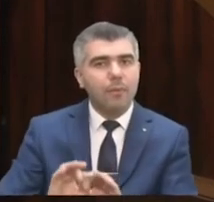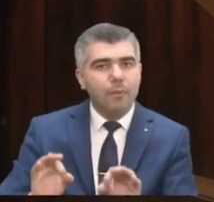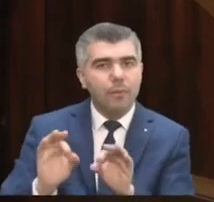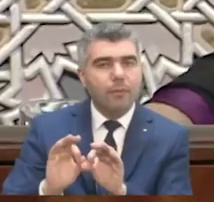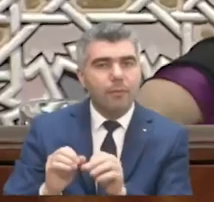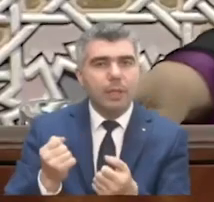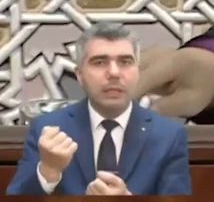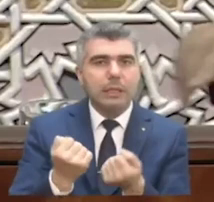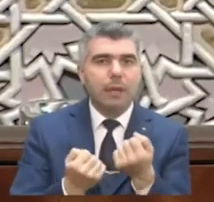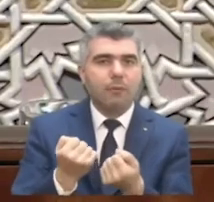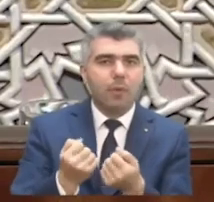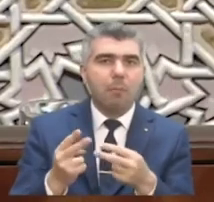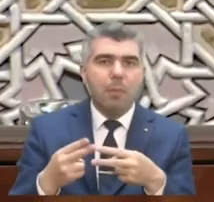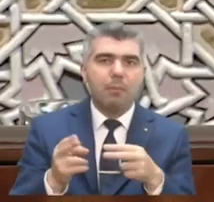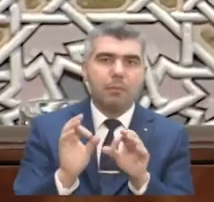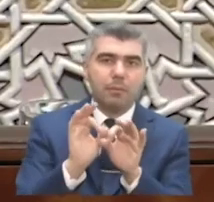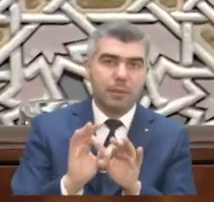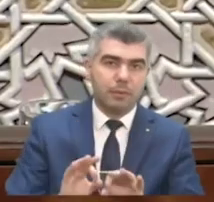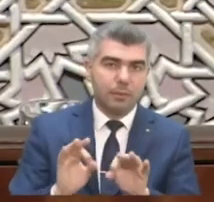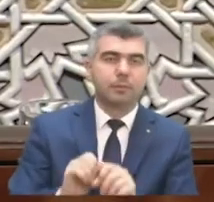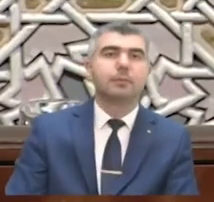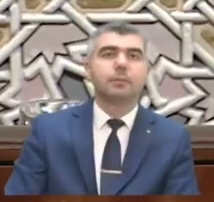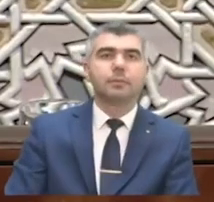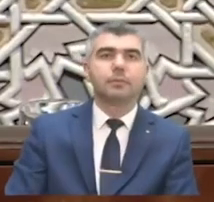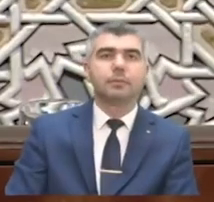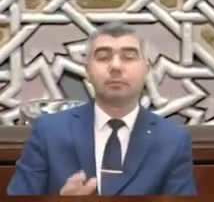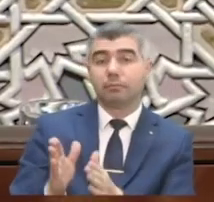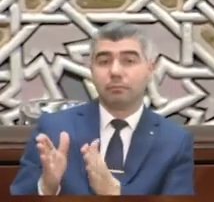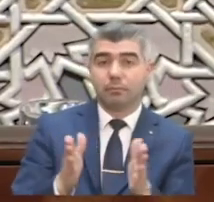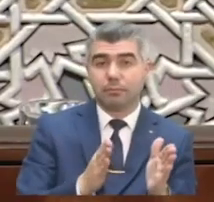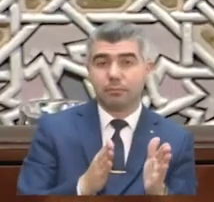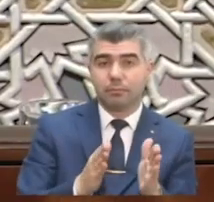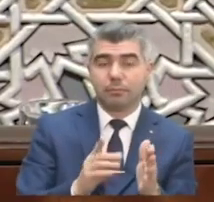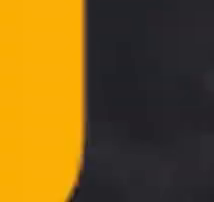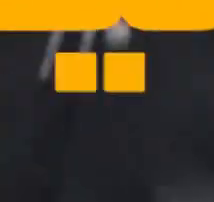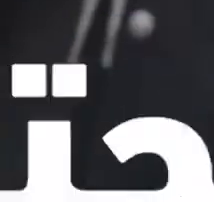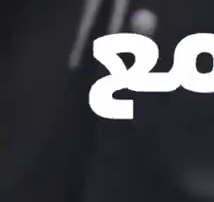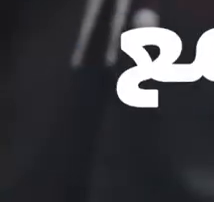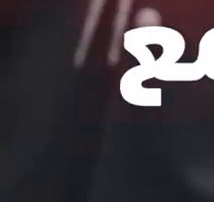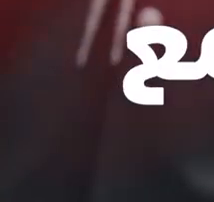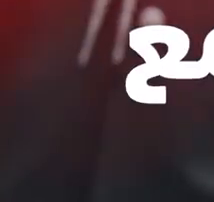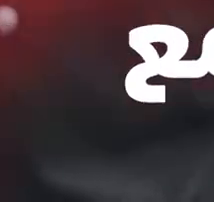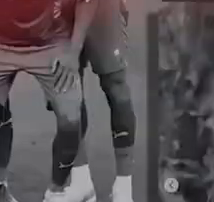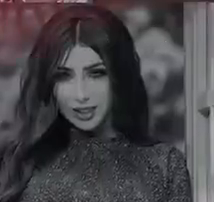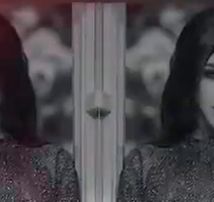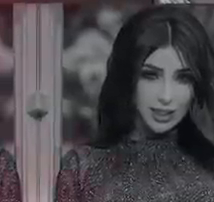سائق. شكرا سيده النائبه، هل هناك من تعقيب اضافي؟